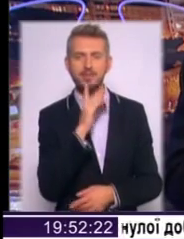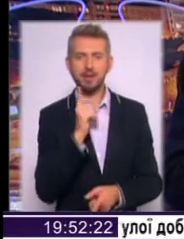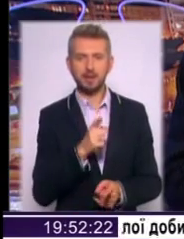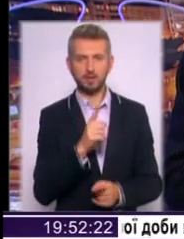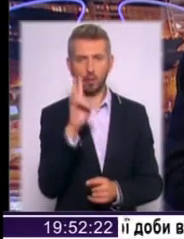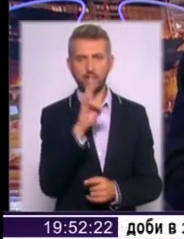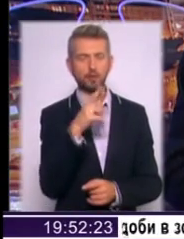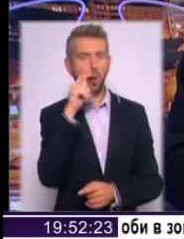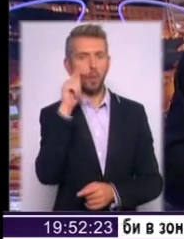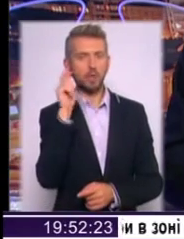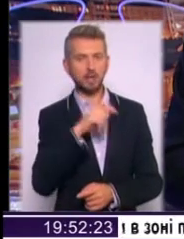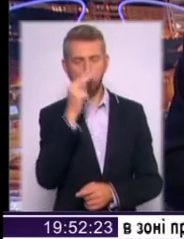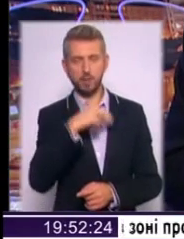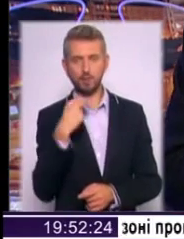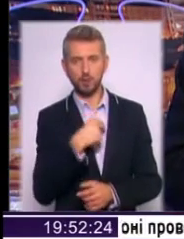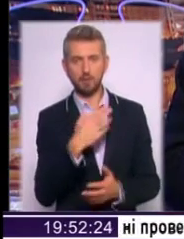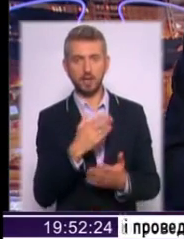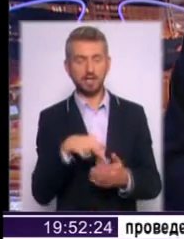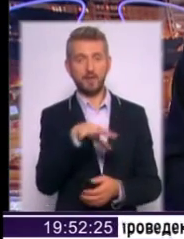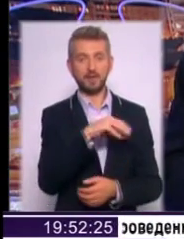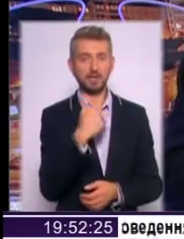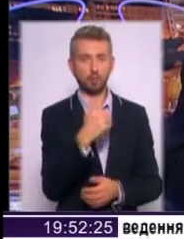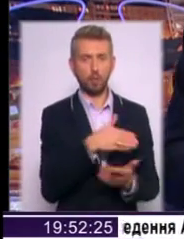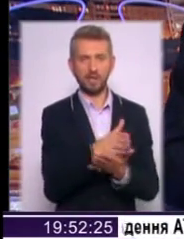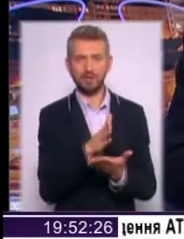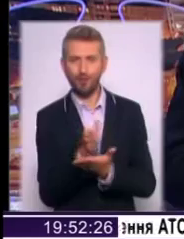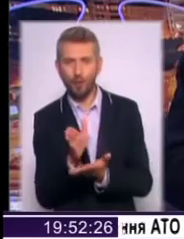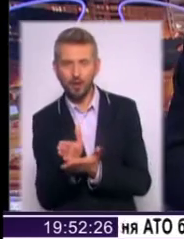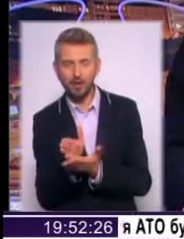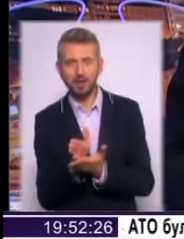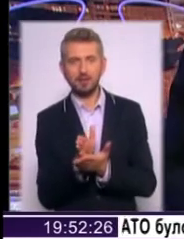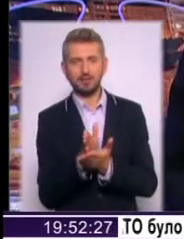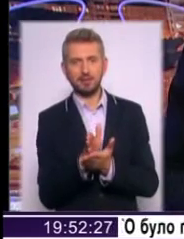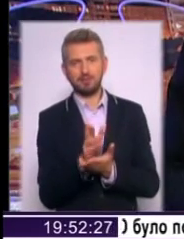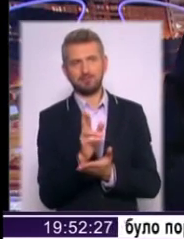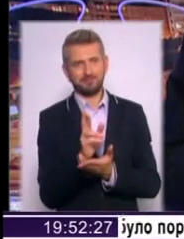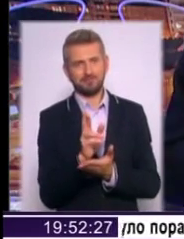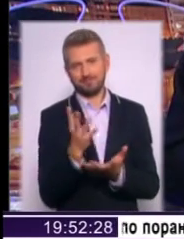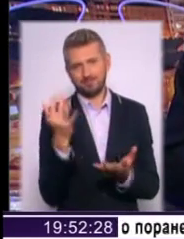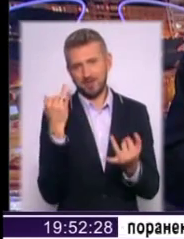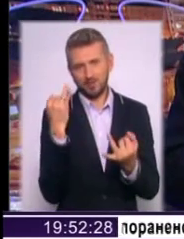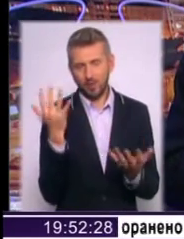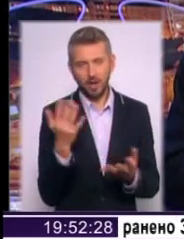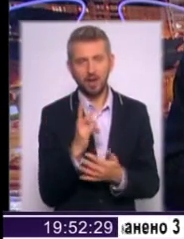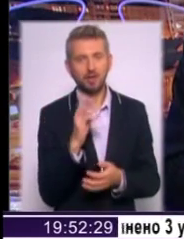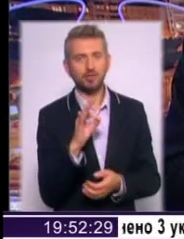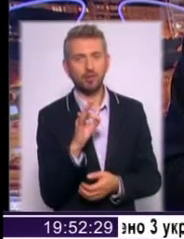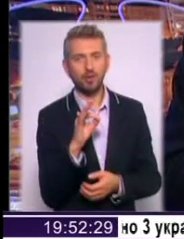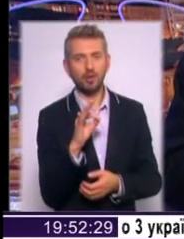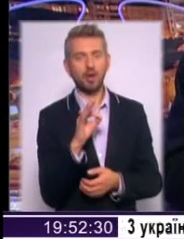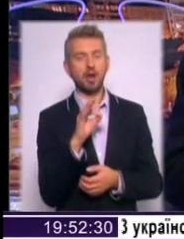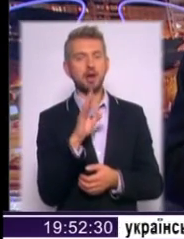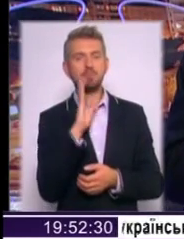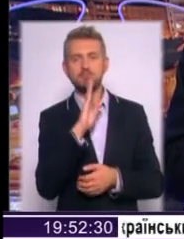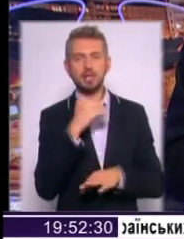українського православ'я є для всіх його гілок, там того, що як історичні долі розпорядилися, но